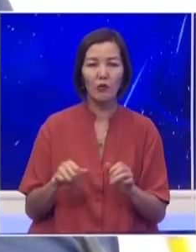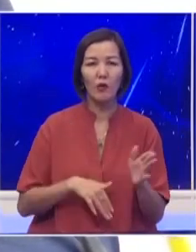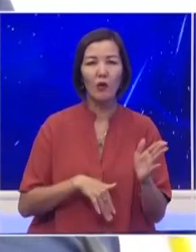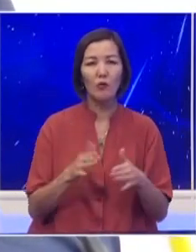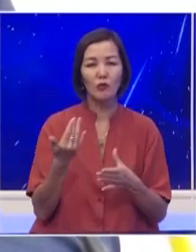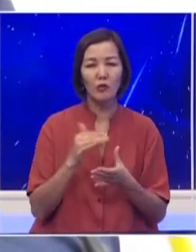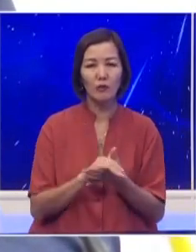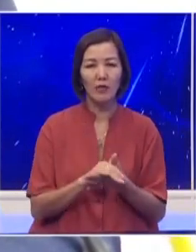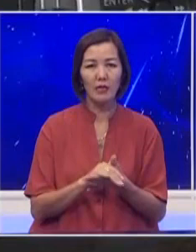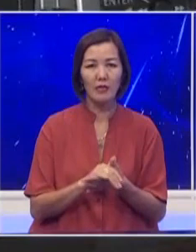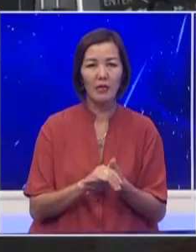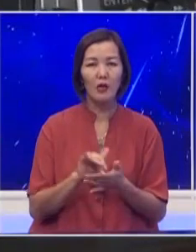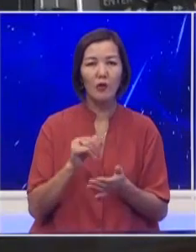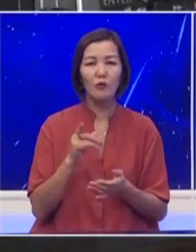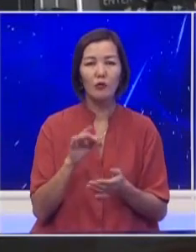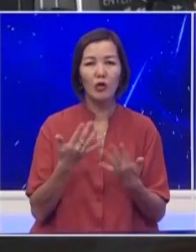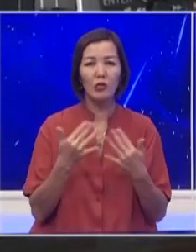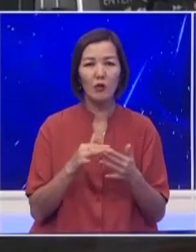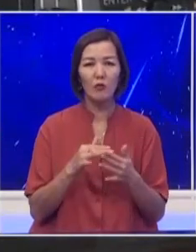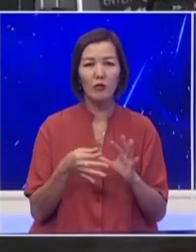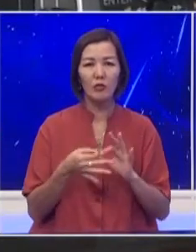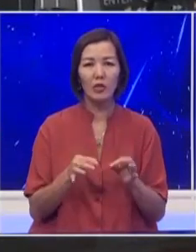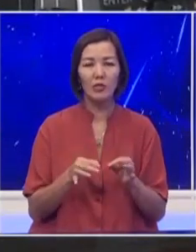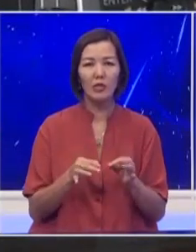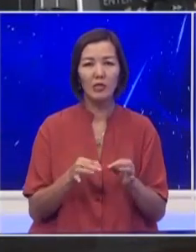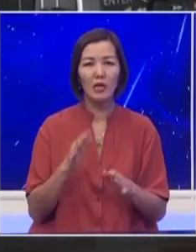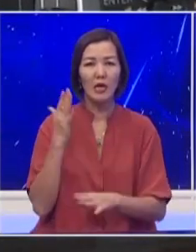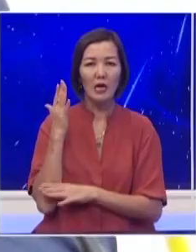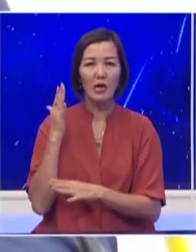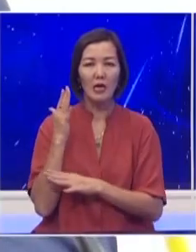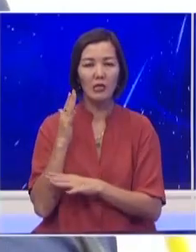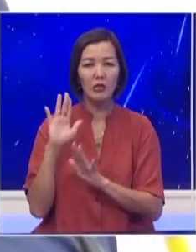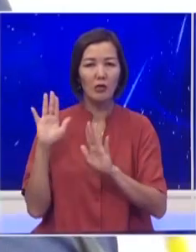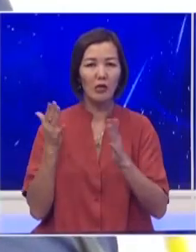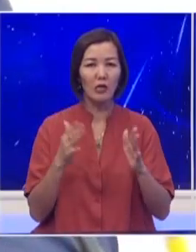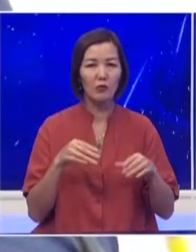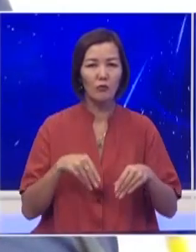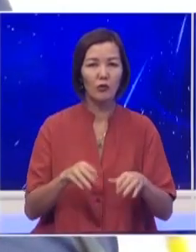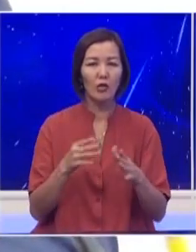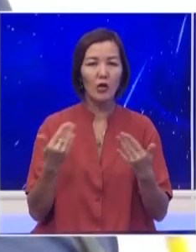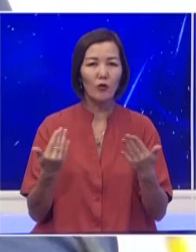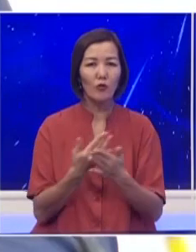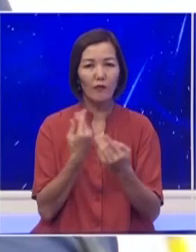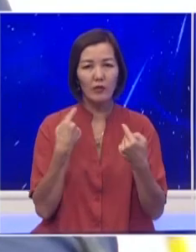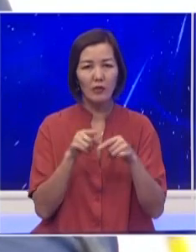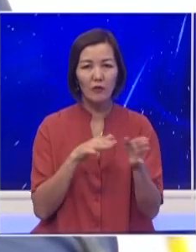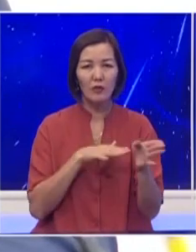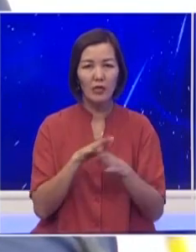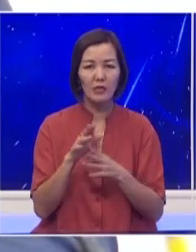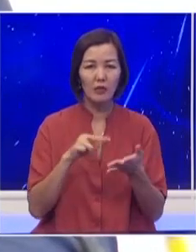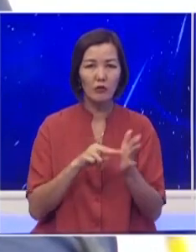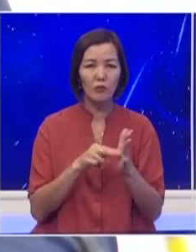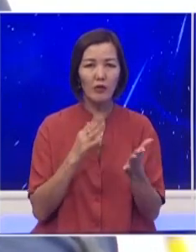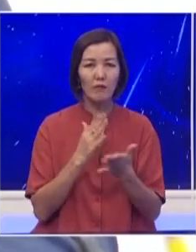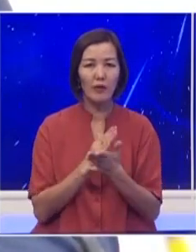Үздік деп танылды. Одан бөлек енді Ұзынағаш ауылының жан-жағын көкжиекпен қоршағым келеді. Оны заманауи технологиямен іске асырсақ деген